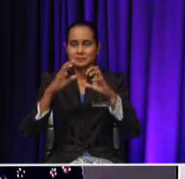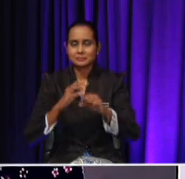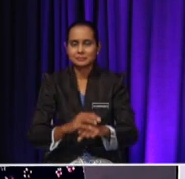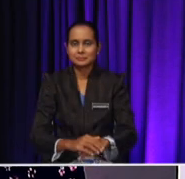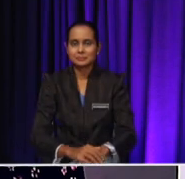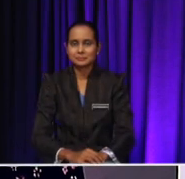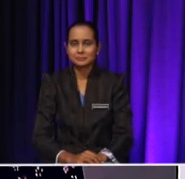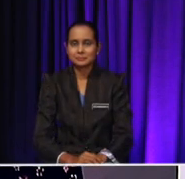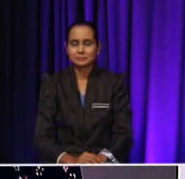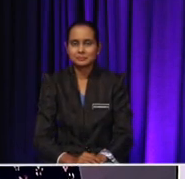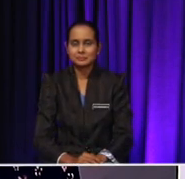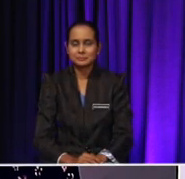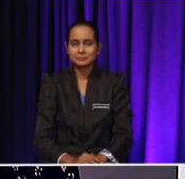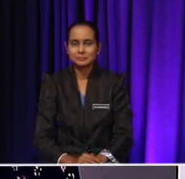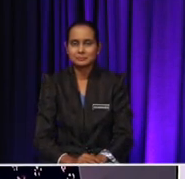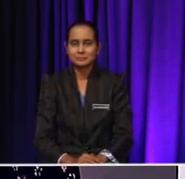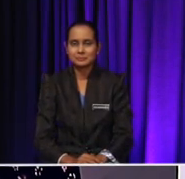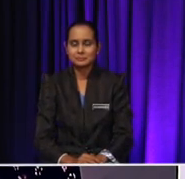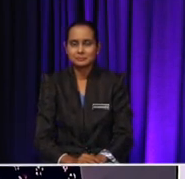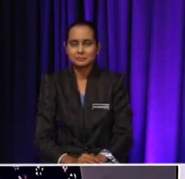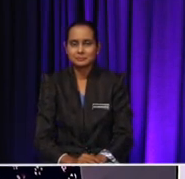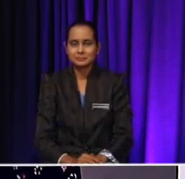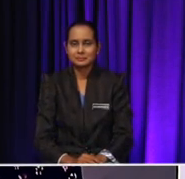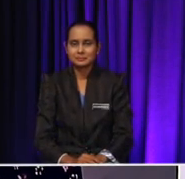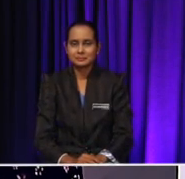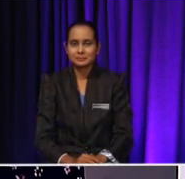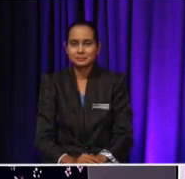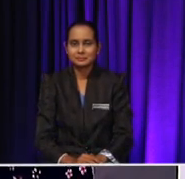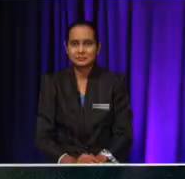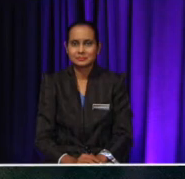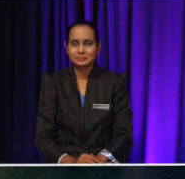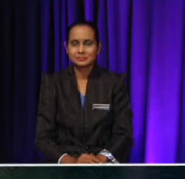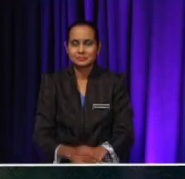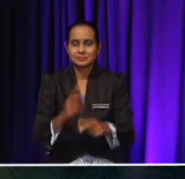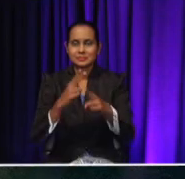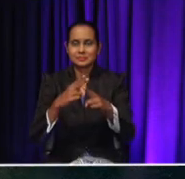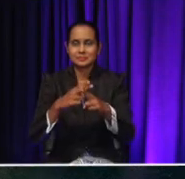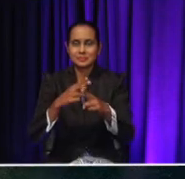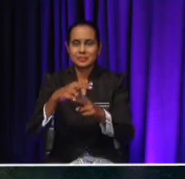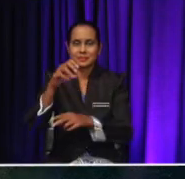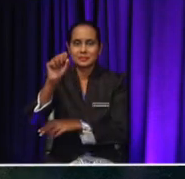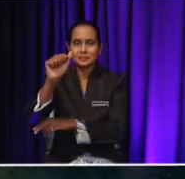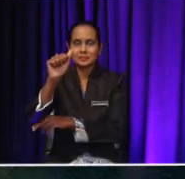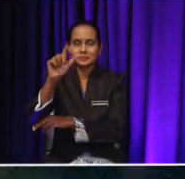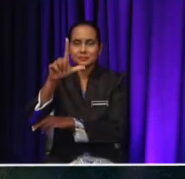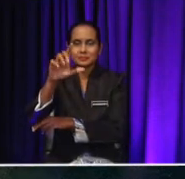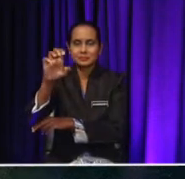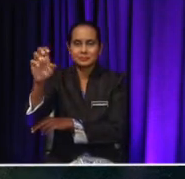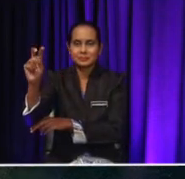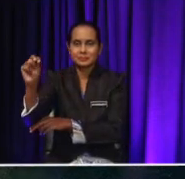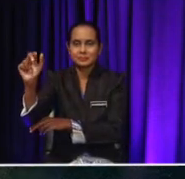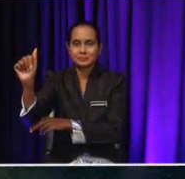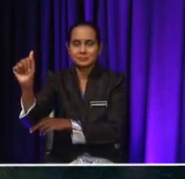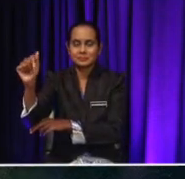sudah pegang buku yang ada di depan Akmal Inilah karya Agung